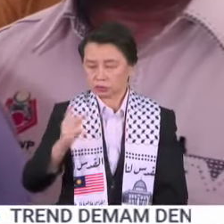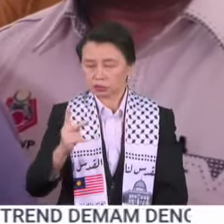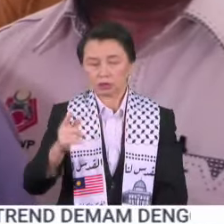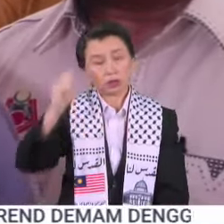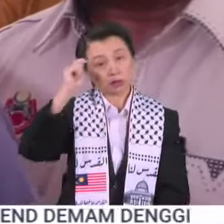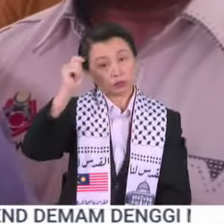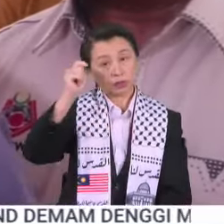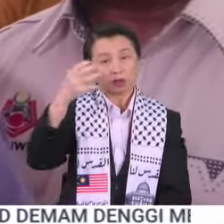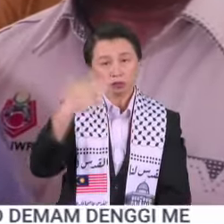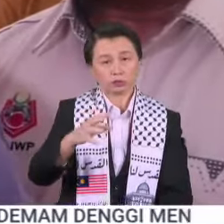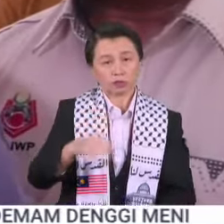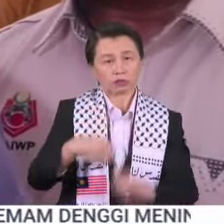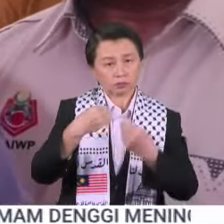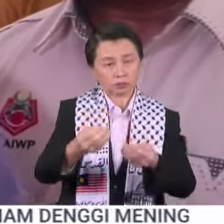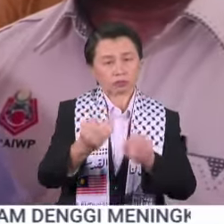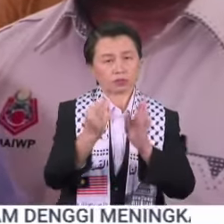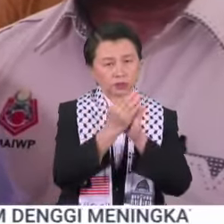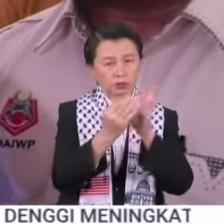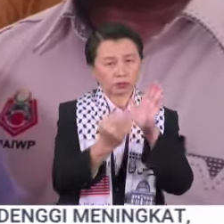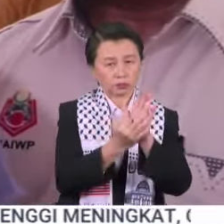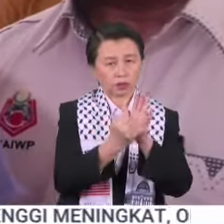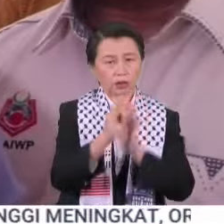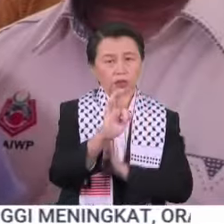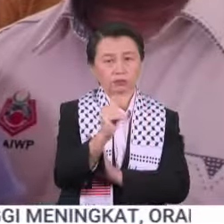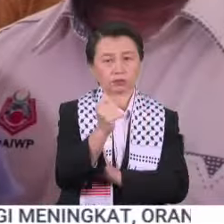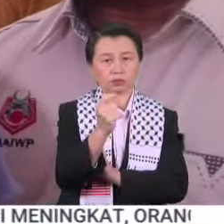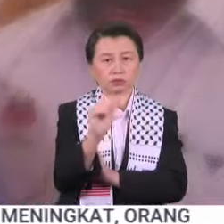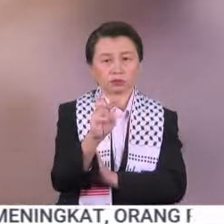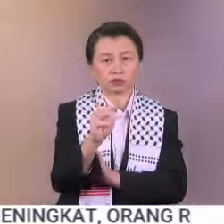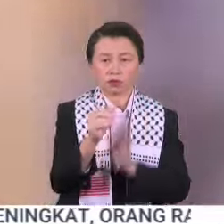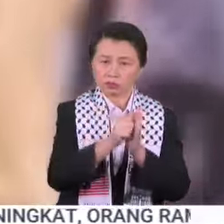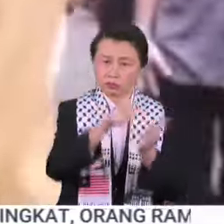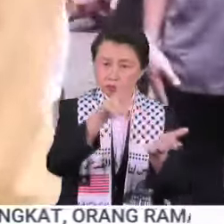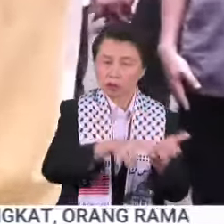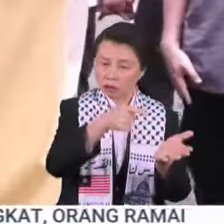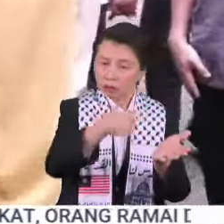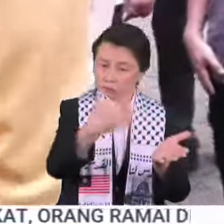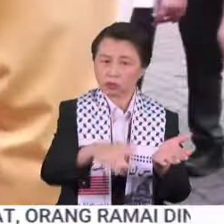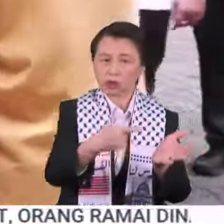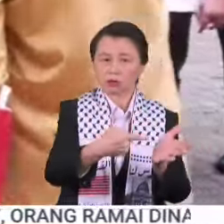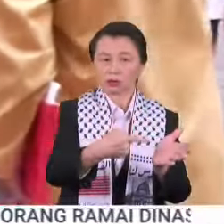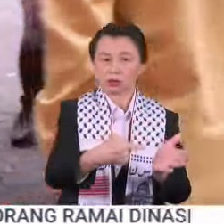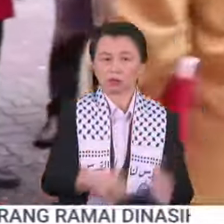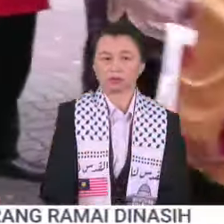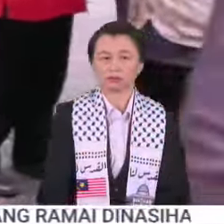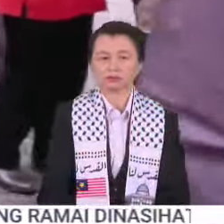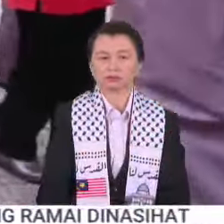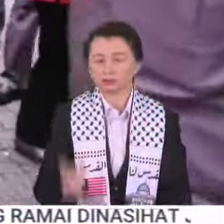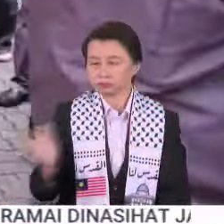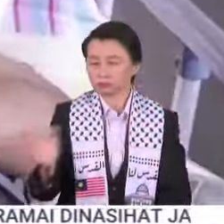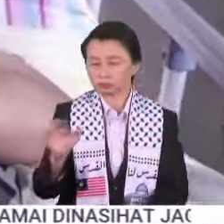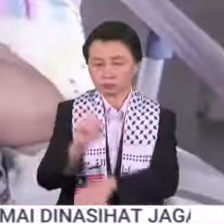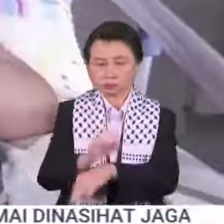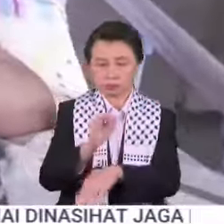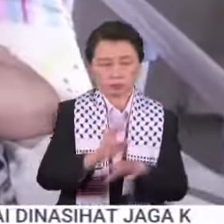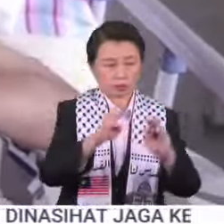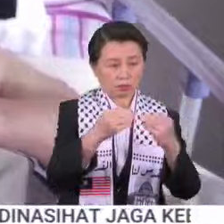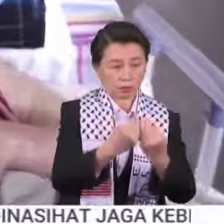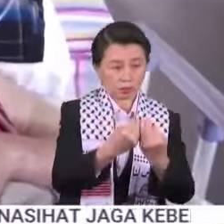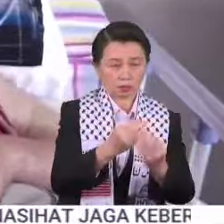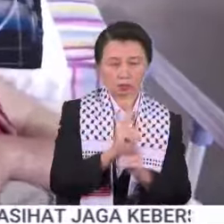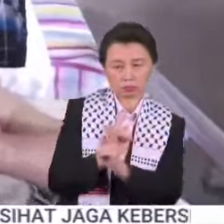telah mengeluarkan fatwa dan kemudian fatwa tadi itu telah digazetkan. Beliau turut menasihatkan masyarakat